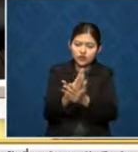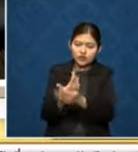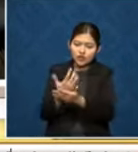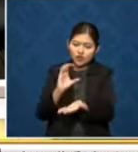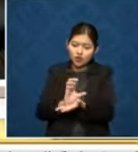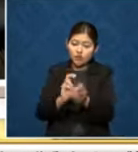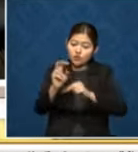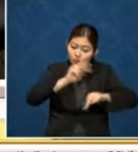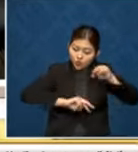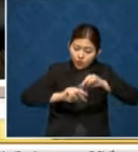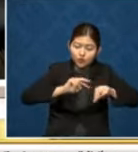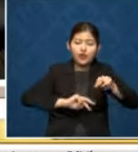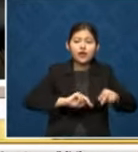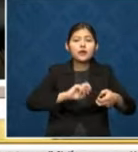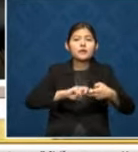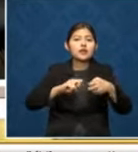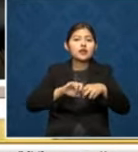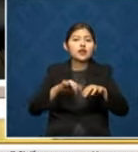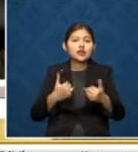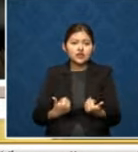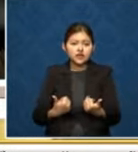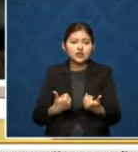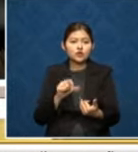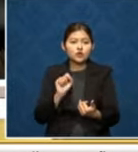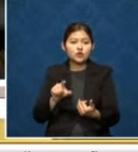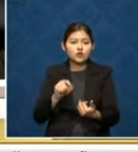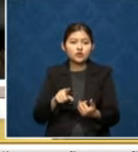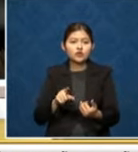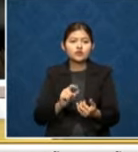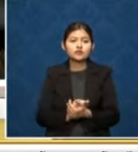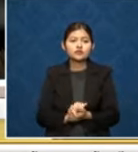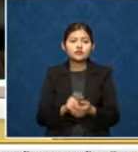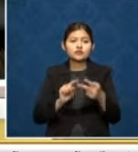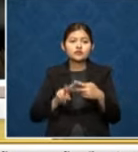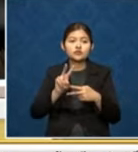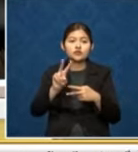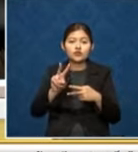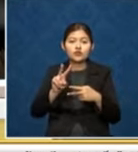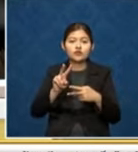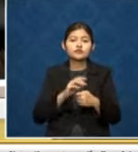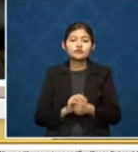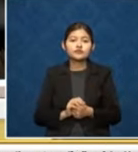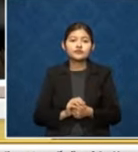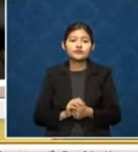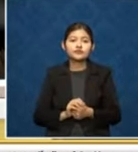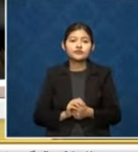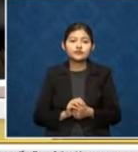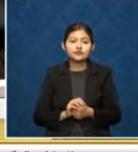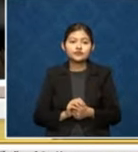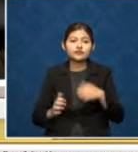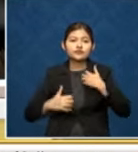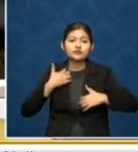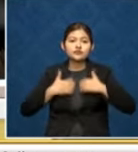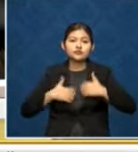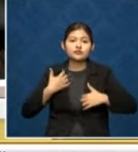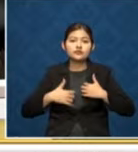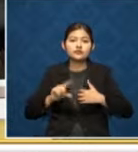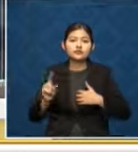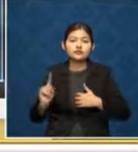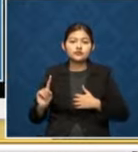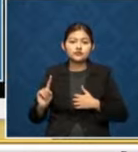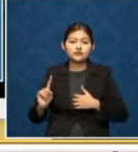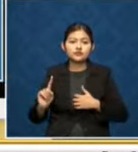ณเพื่อแก้ไขปัญหาดังกล่าวโดยเร็วด้วยค่ะเรื่องที่สองค่ะจากความเดือดร้อนของพี่น้องประชาช